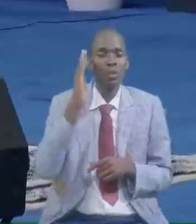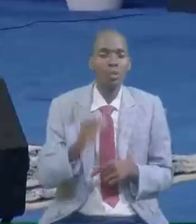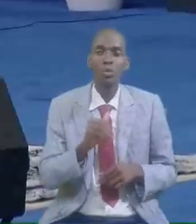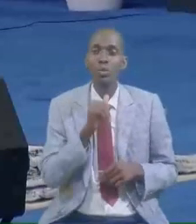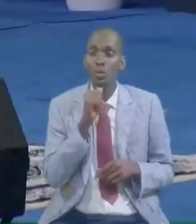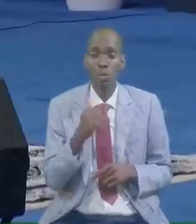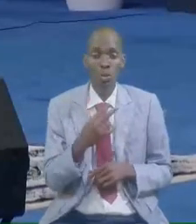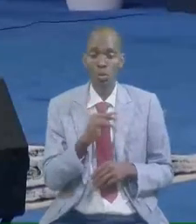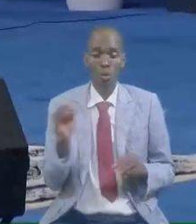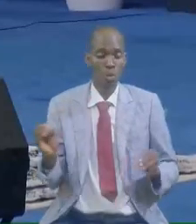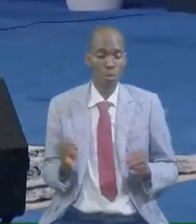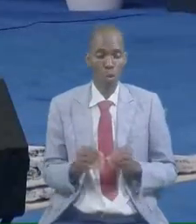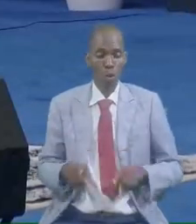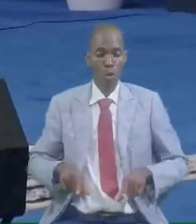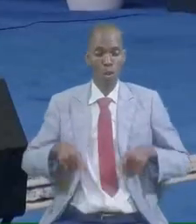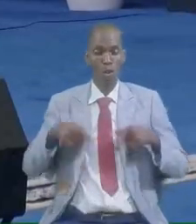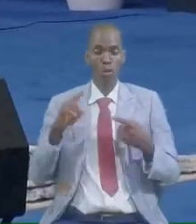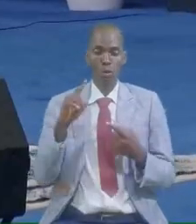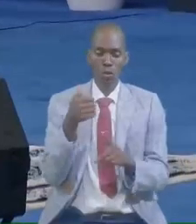pour eux-mêmes,